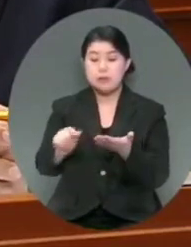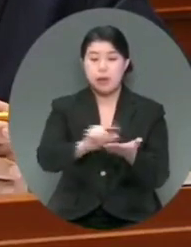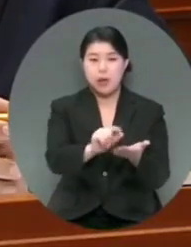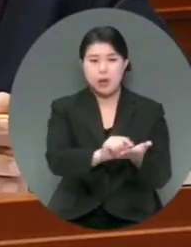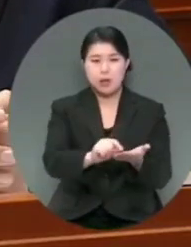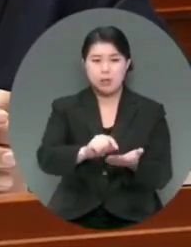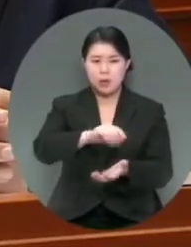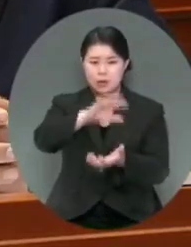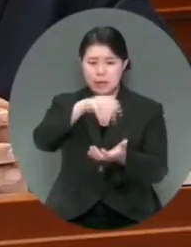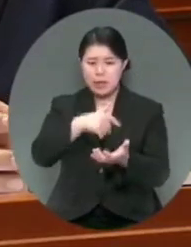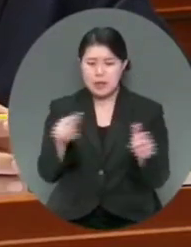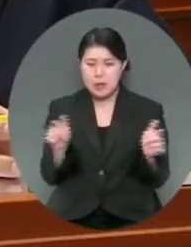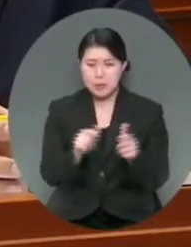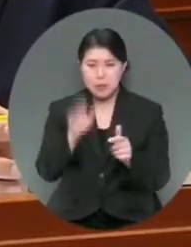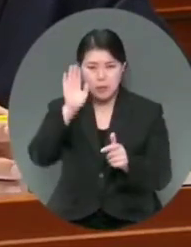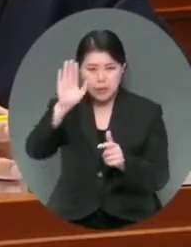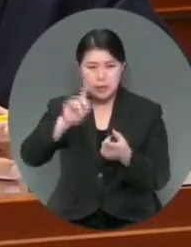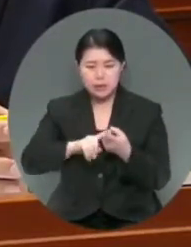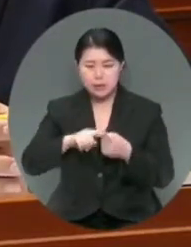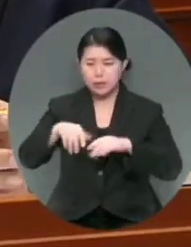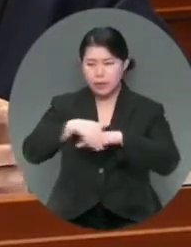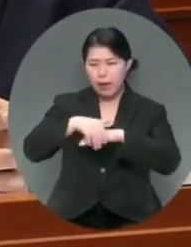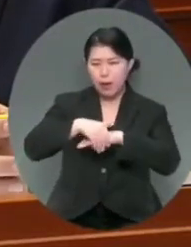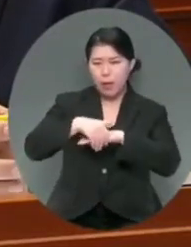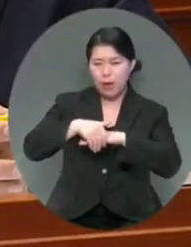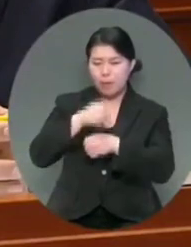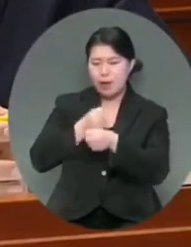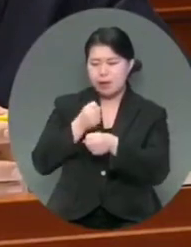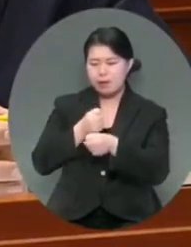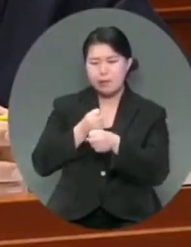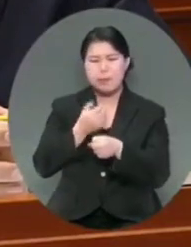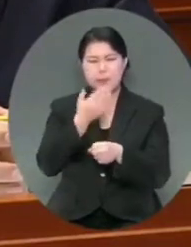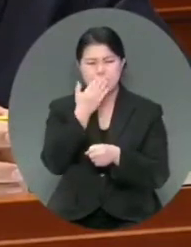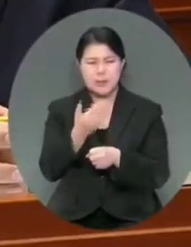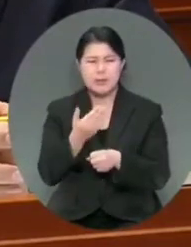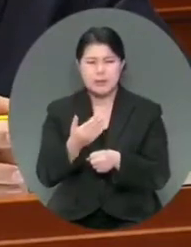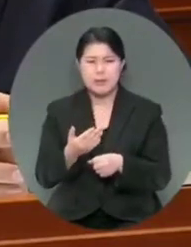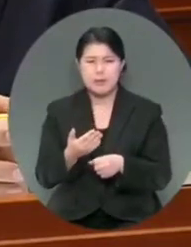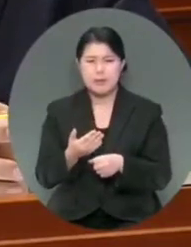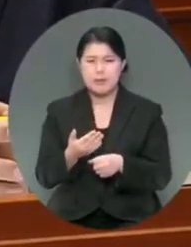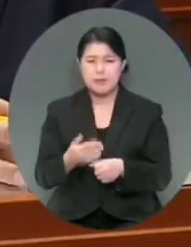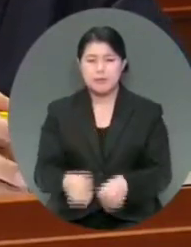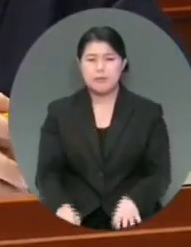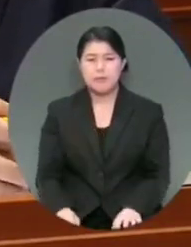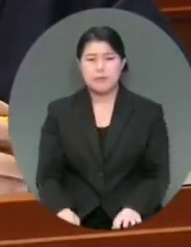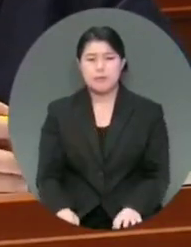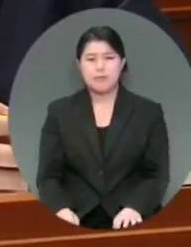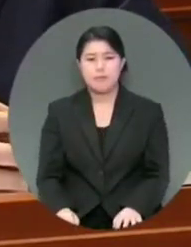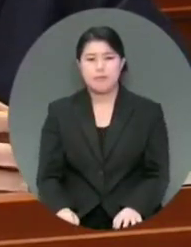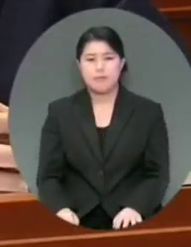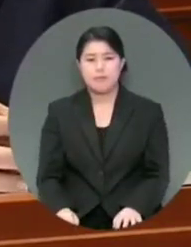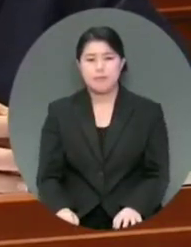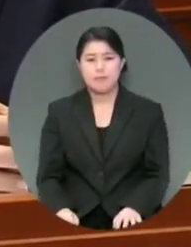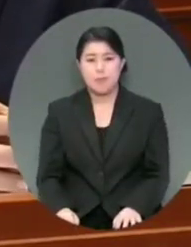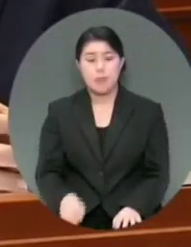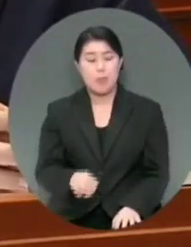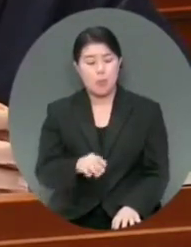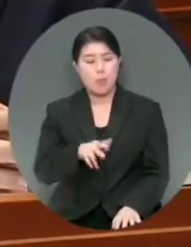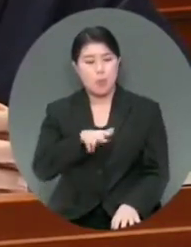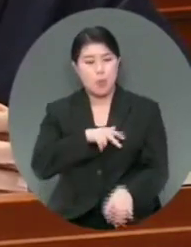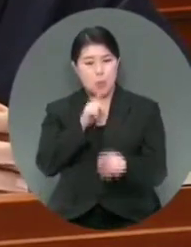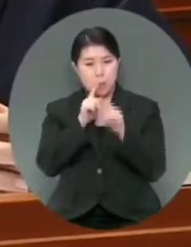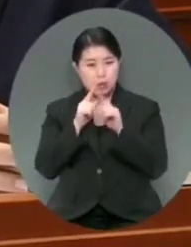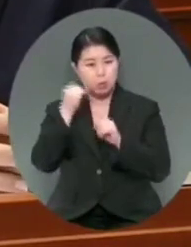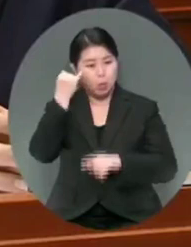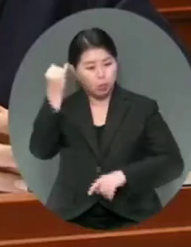이 세입 감소의 미래에 대해서 좀 계획적으로 대응할 수 있도록 해주는 게 좋지 않겠습니까? 네, 위원님 말씀도 상당히